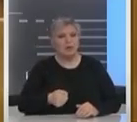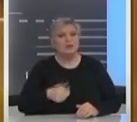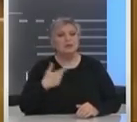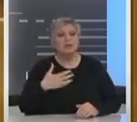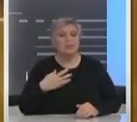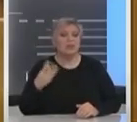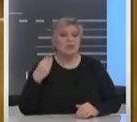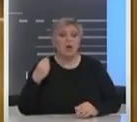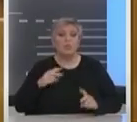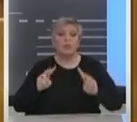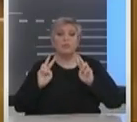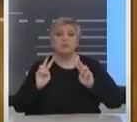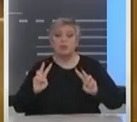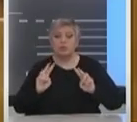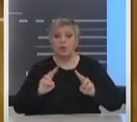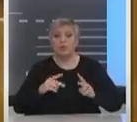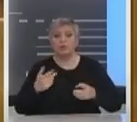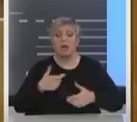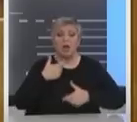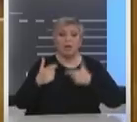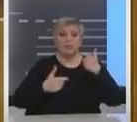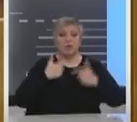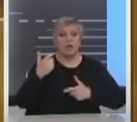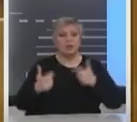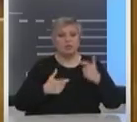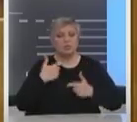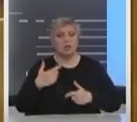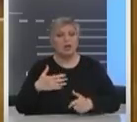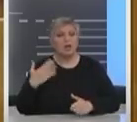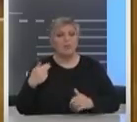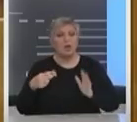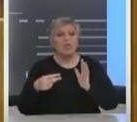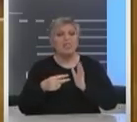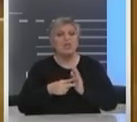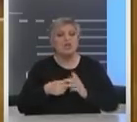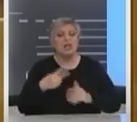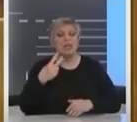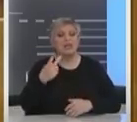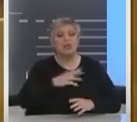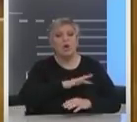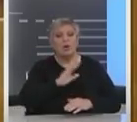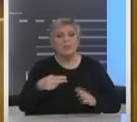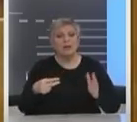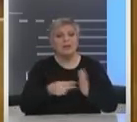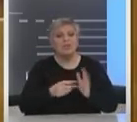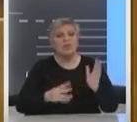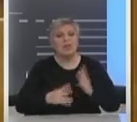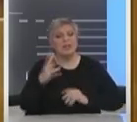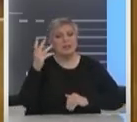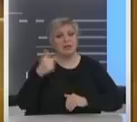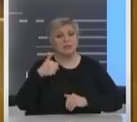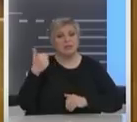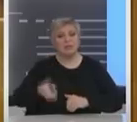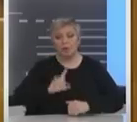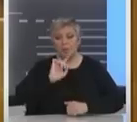κυρίους από το Πασόκ να φωνάζουν για την απεργία, όταν από το 2002 μέχρι το 2014 είχαν γίνει 7 επιστρατεύσεις απεργών.